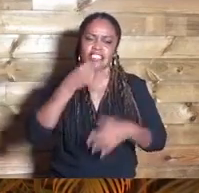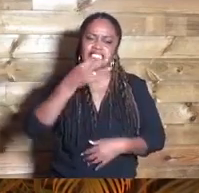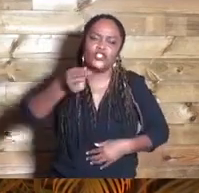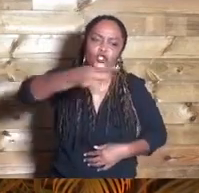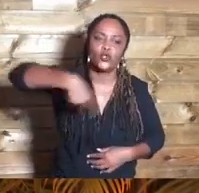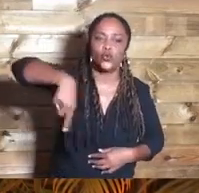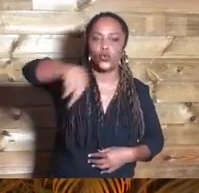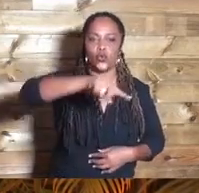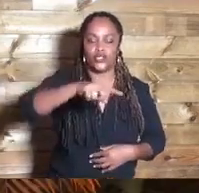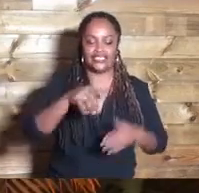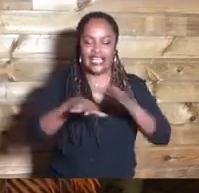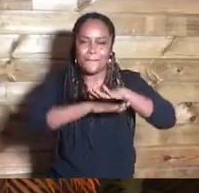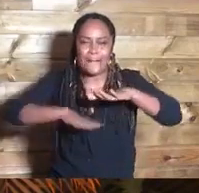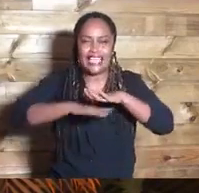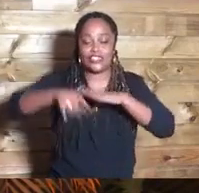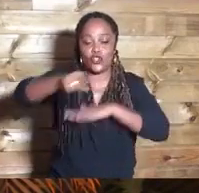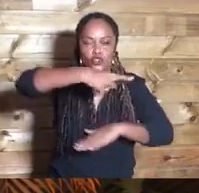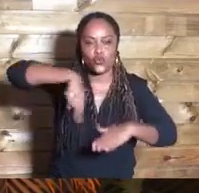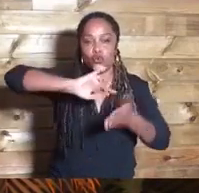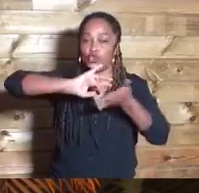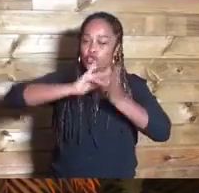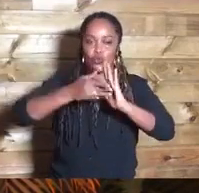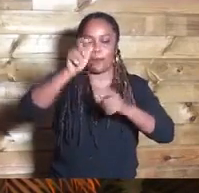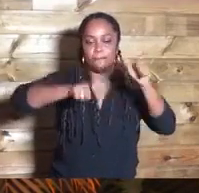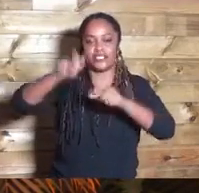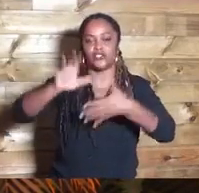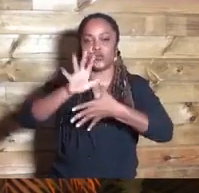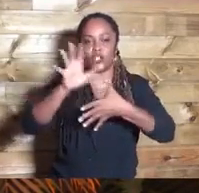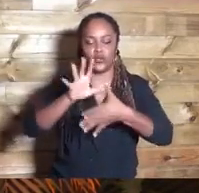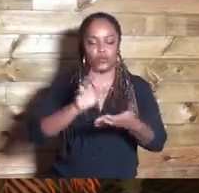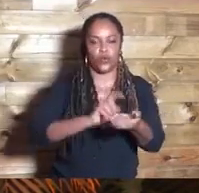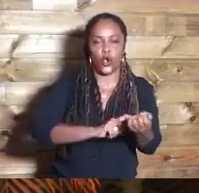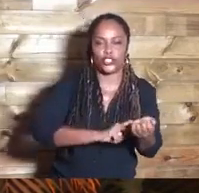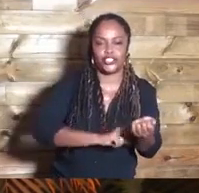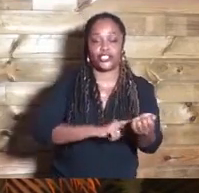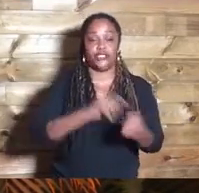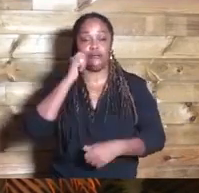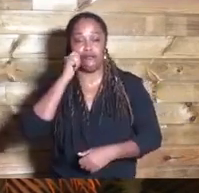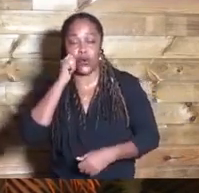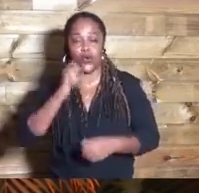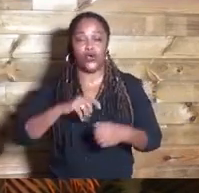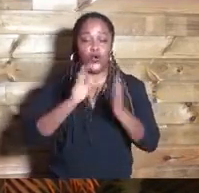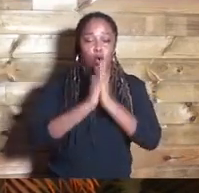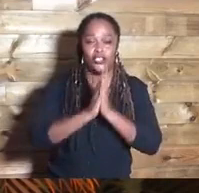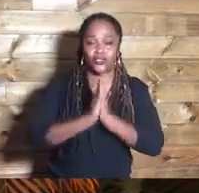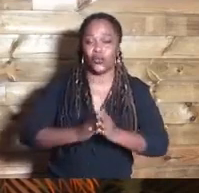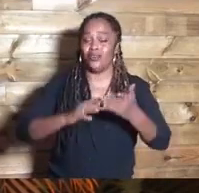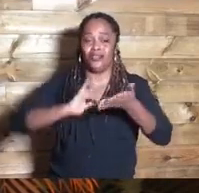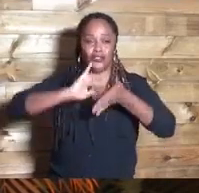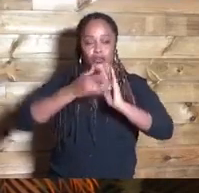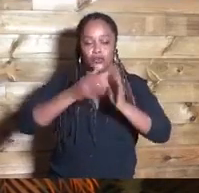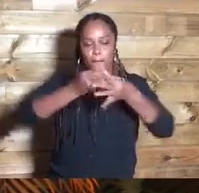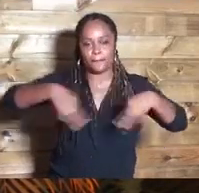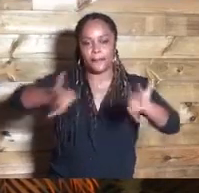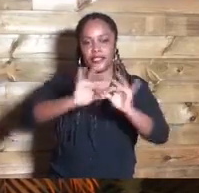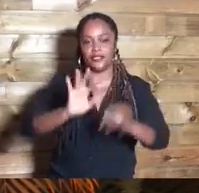bien de ce « nous » fondamental, c'est-à-dire de tous les Guadeloupéens, quelle que soit leur origine, leur couleur de peau, leur culture, leur religion, qui aiment leur pays. Car